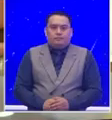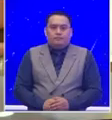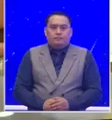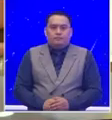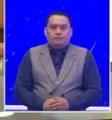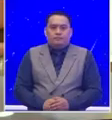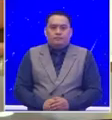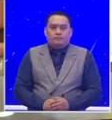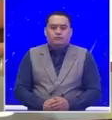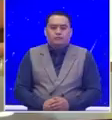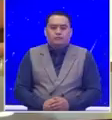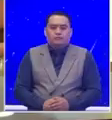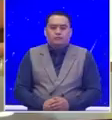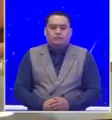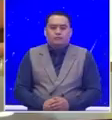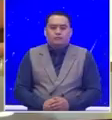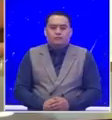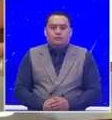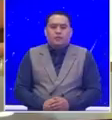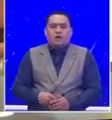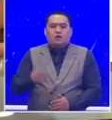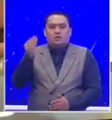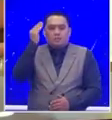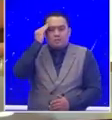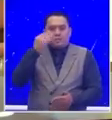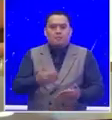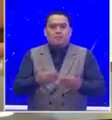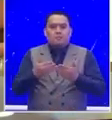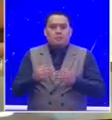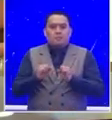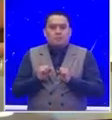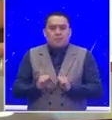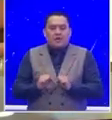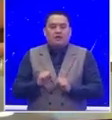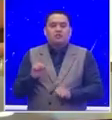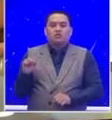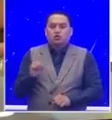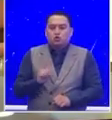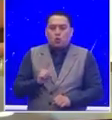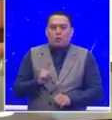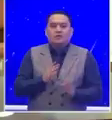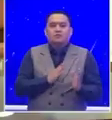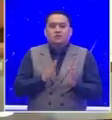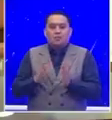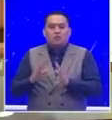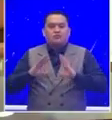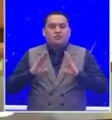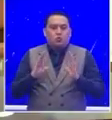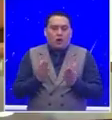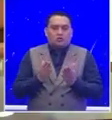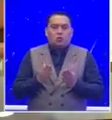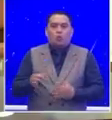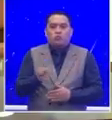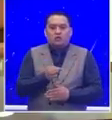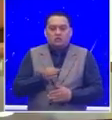Те меры, которые сейчас огласил президент, они направлены для того, чтобы стабилизировать ситуацию в